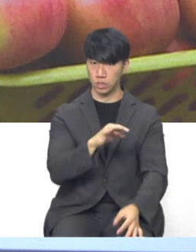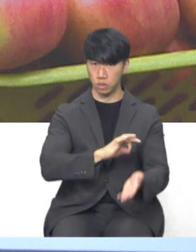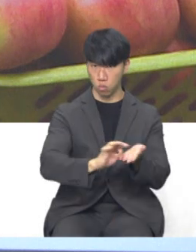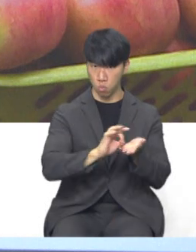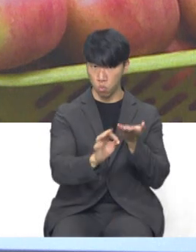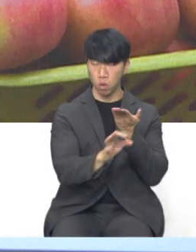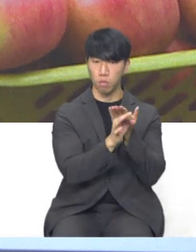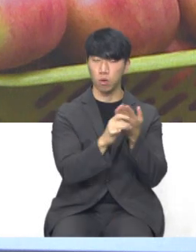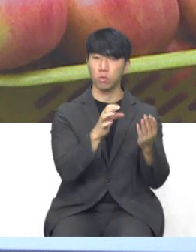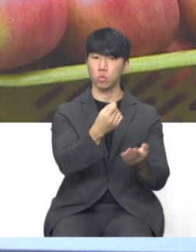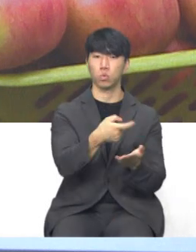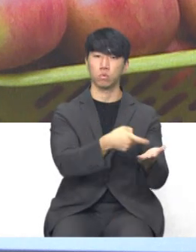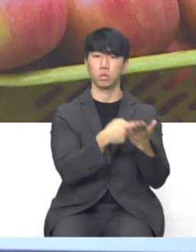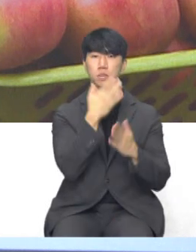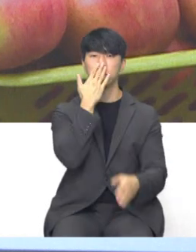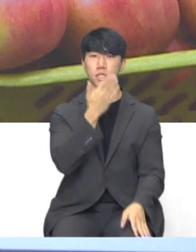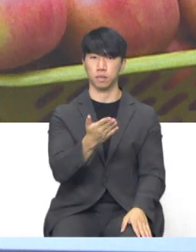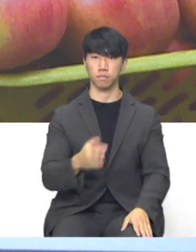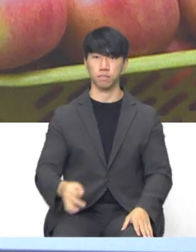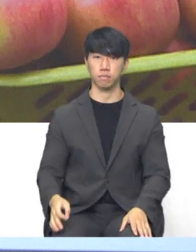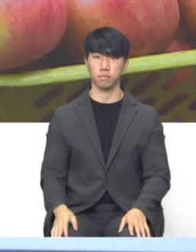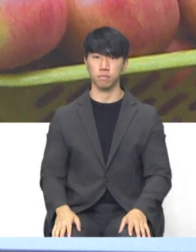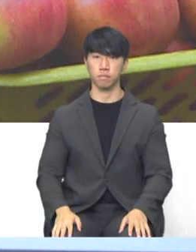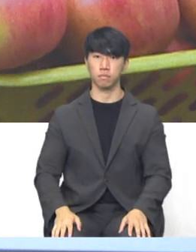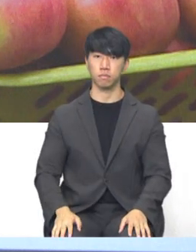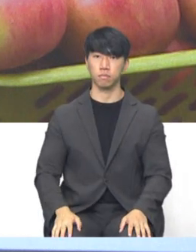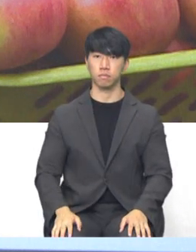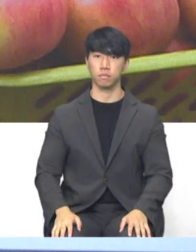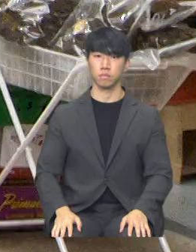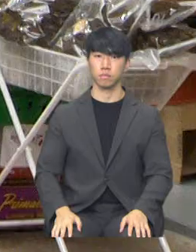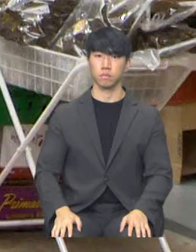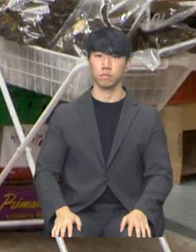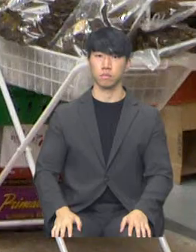알뜰하게 장을 볼 수 있습니다. 배상민 기자입니다.